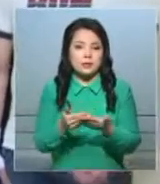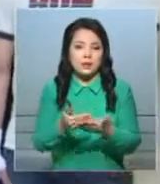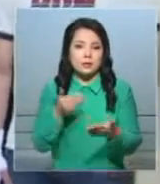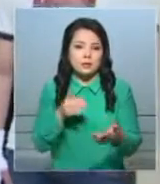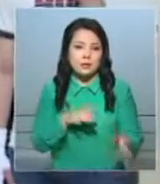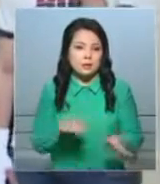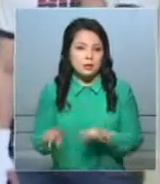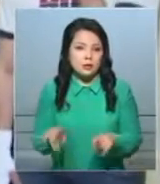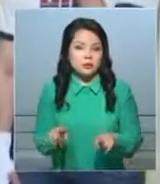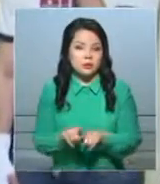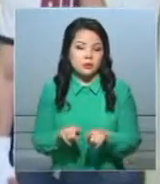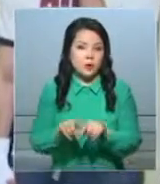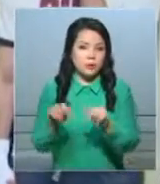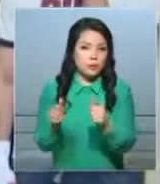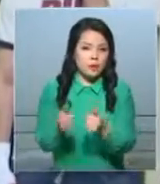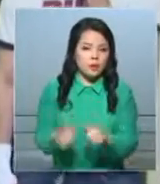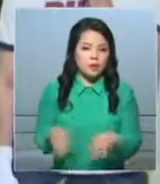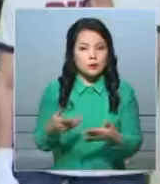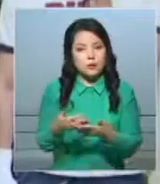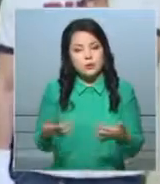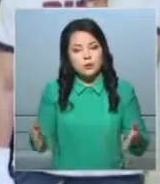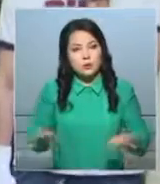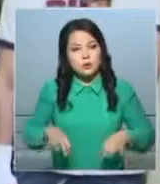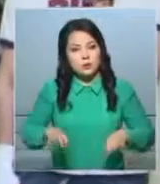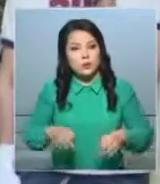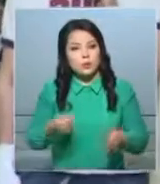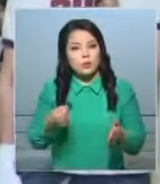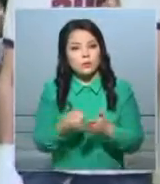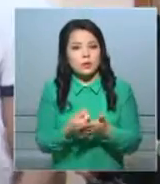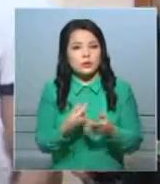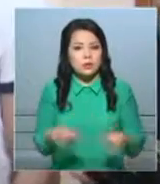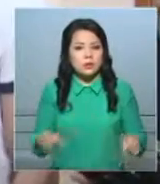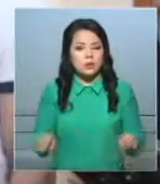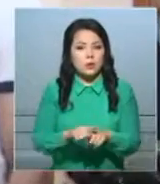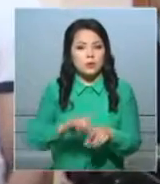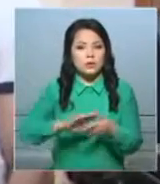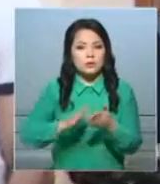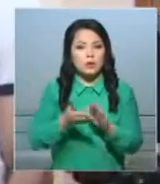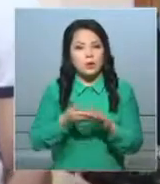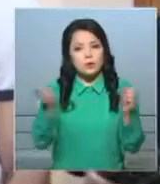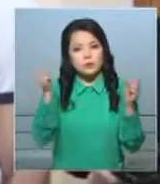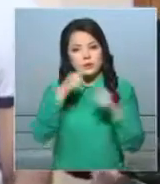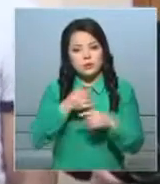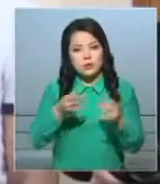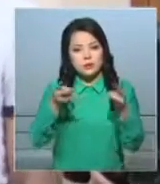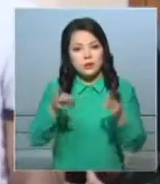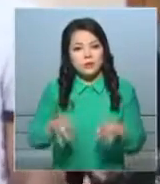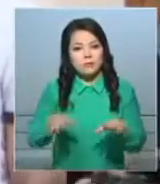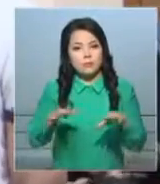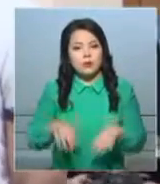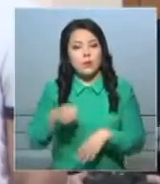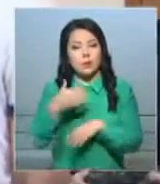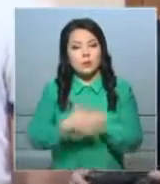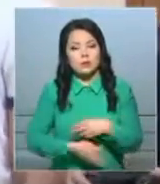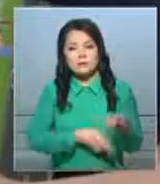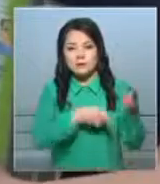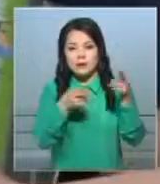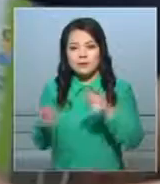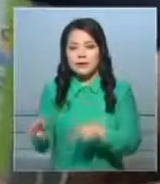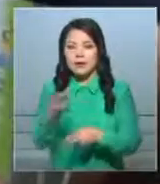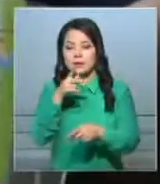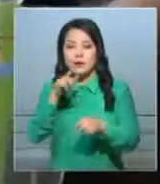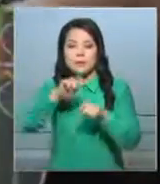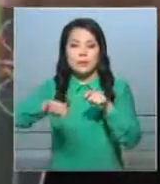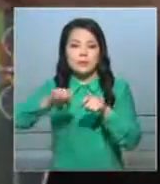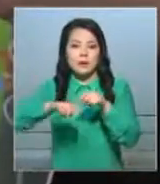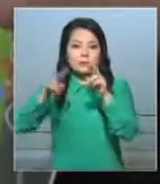шарасын ұйымдастырып, түрлі жол көлік апаттарынан жарақат алған науқастардың хал жағдайын сұрап, травматологиялық орталыққа барды. Полицейлер жастарға